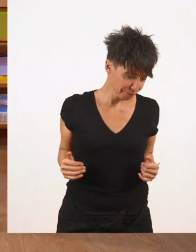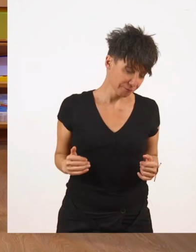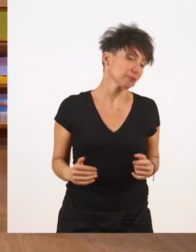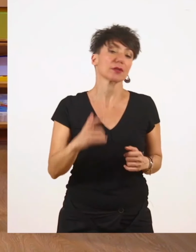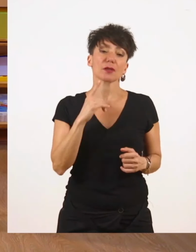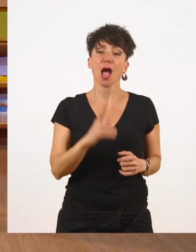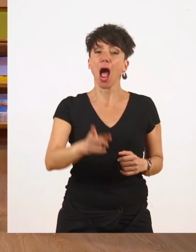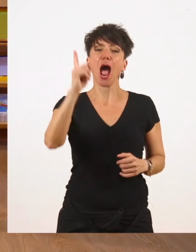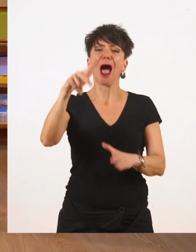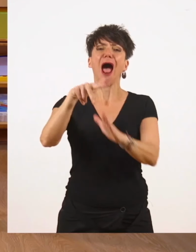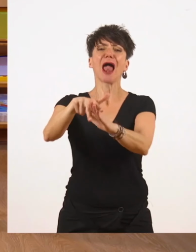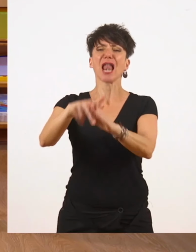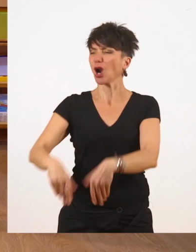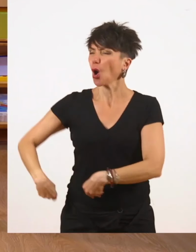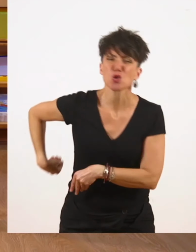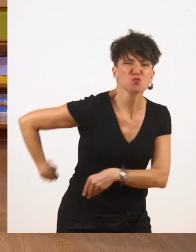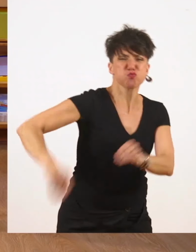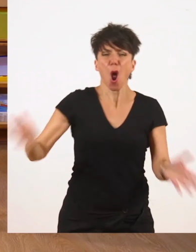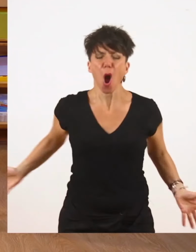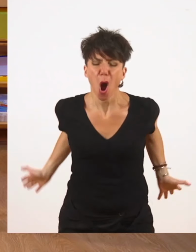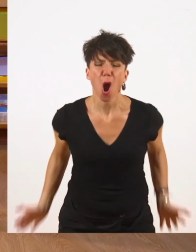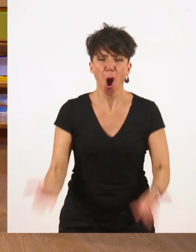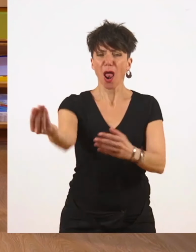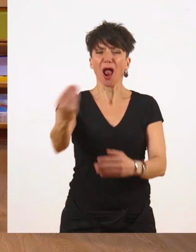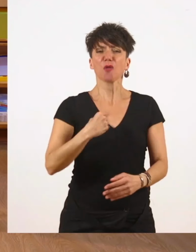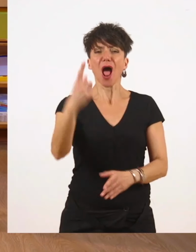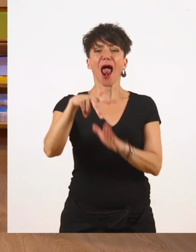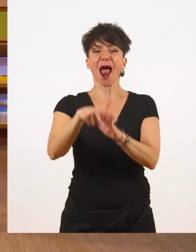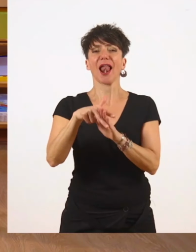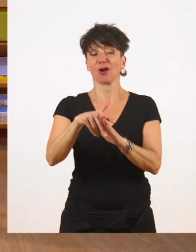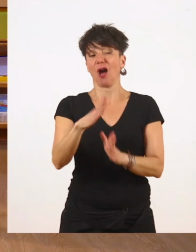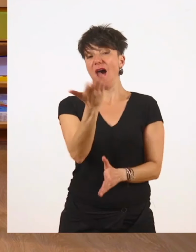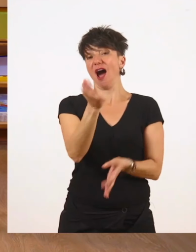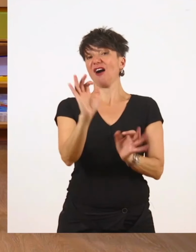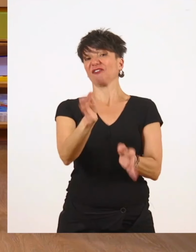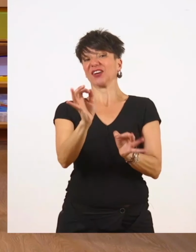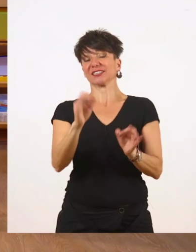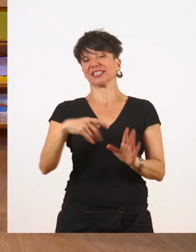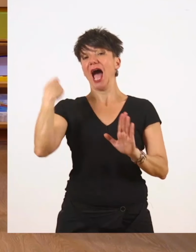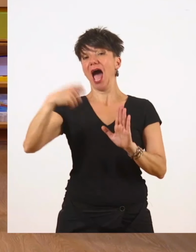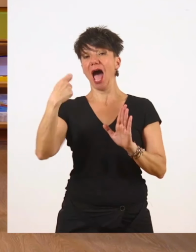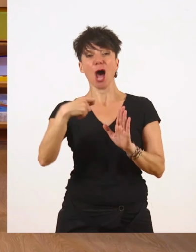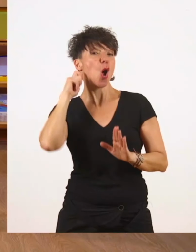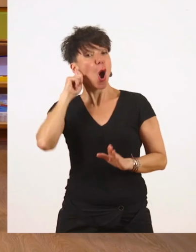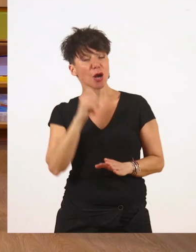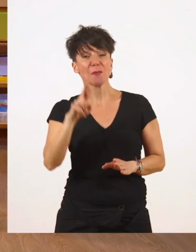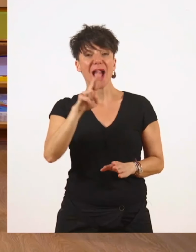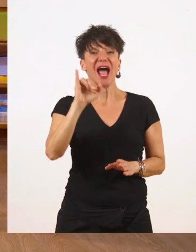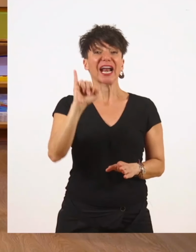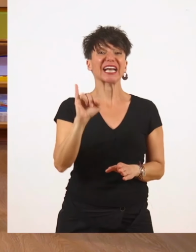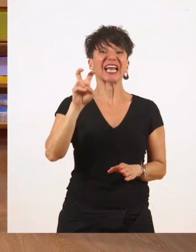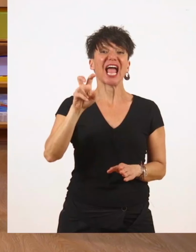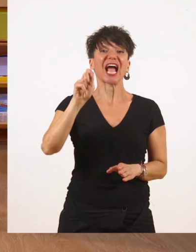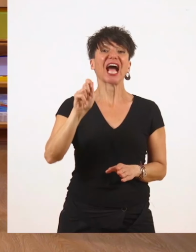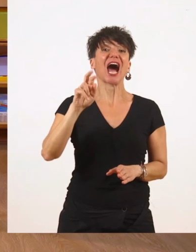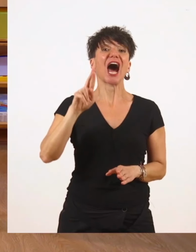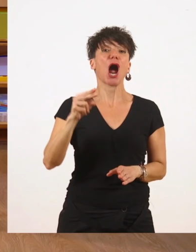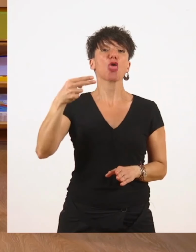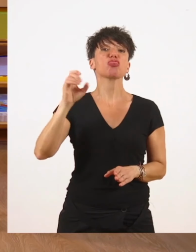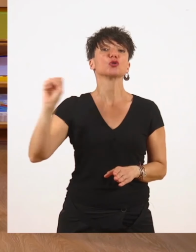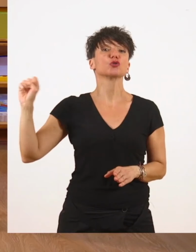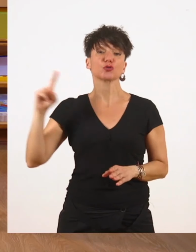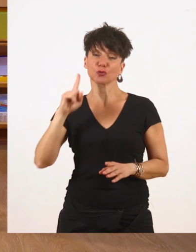άλογο. Το βασίλειό μου για ένα άλογο. Richardos III. Μπράβο, μπράβο, μπράβο. Από έναν πρίγκιπά μου τώρα.